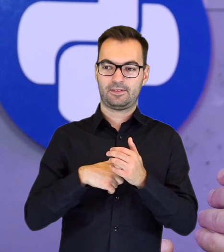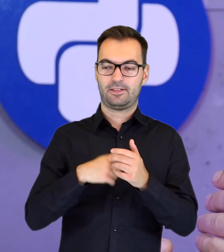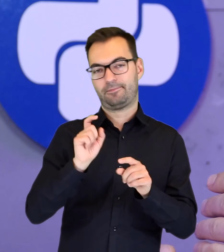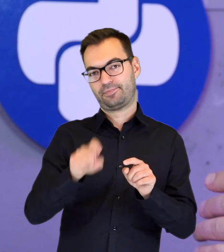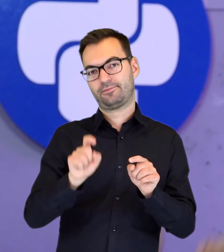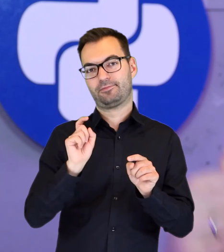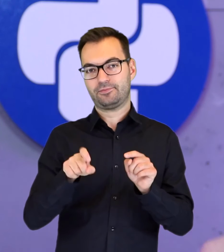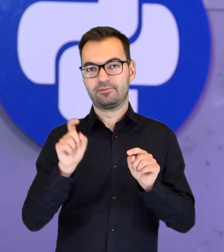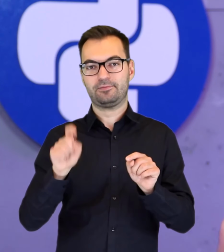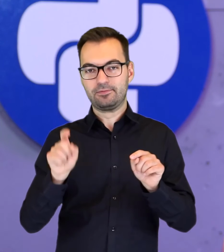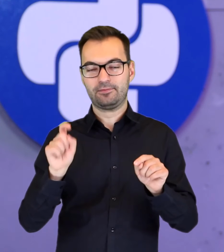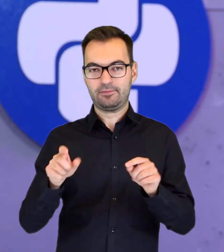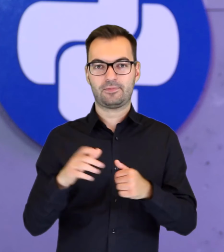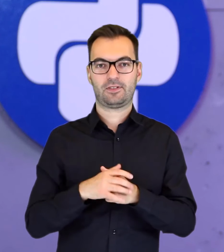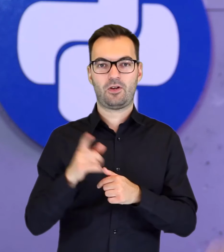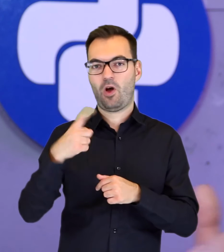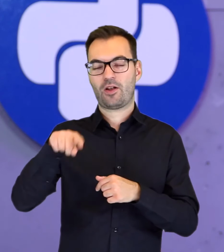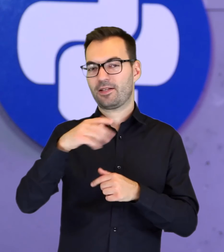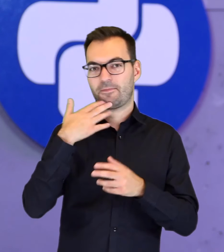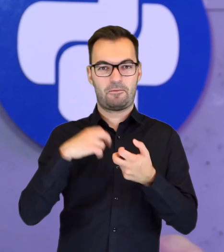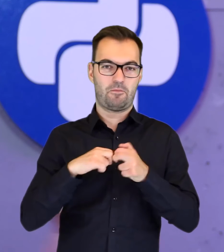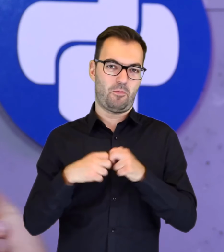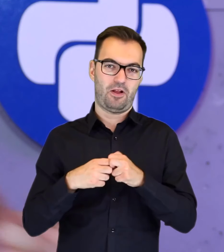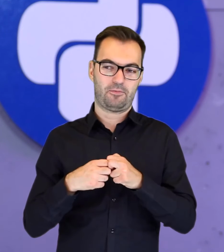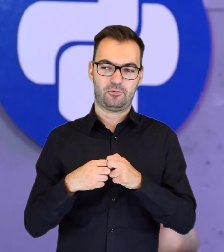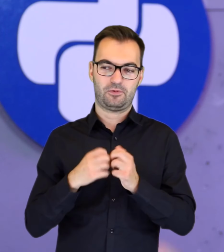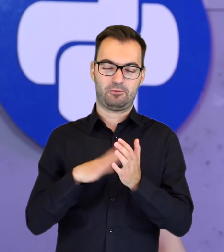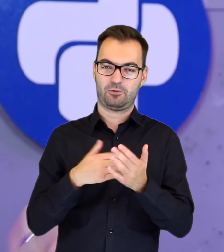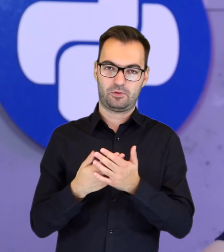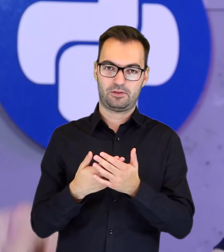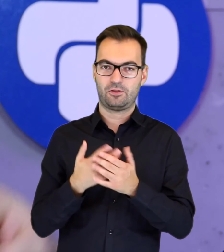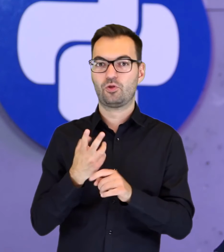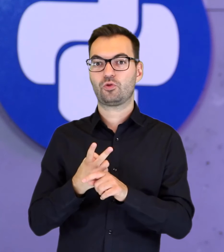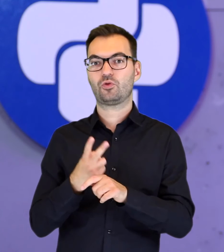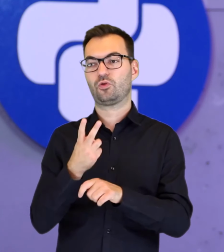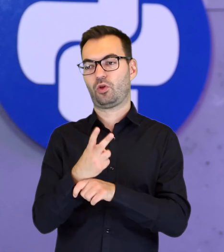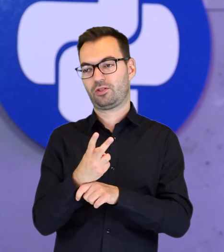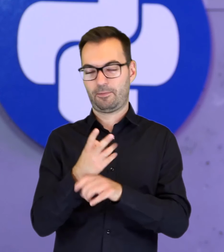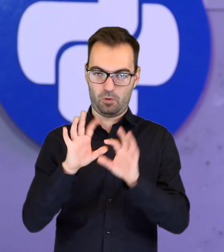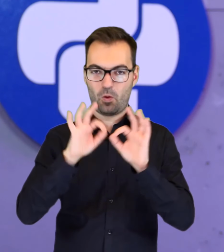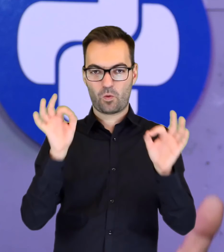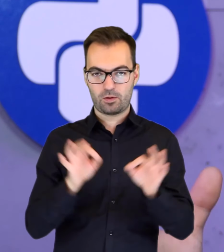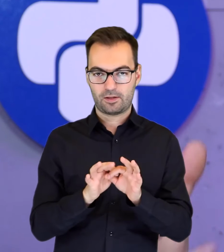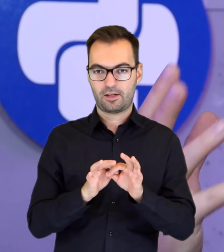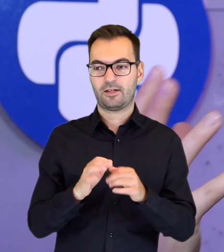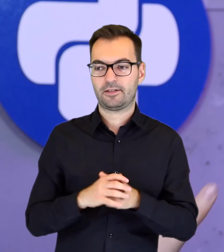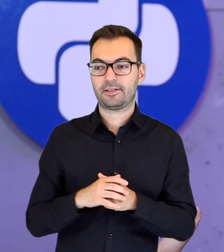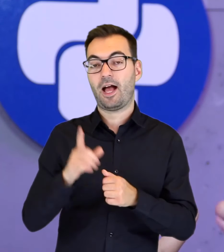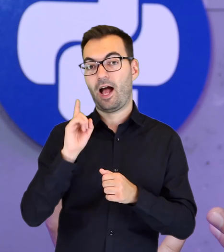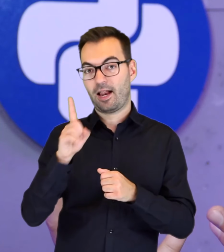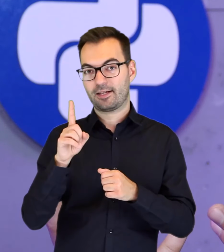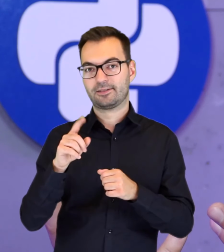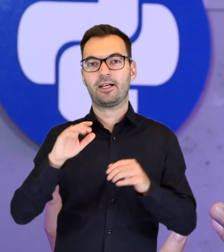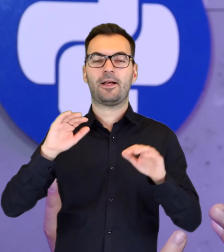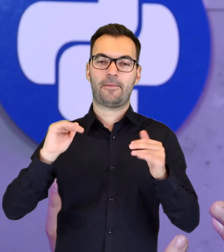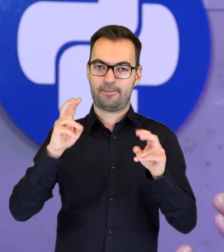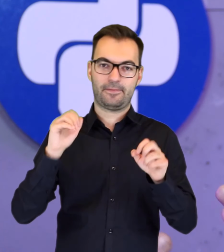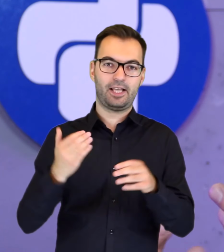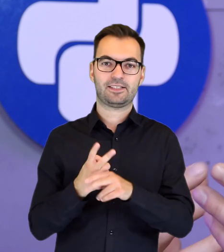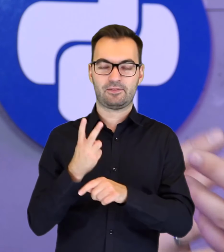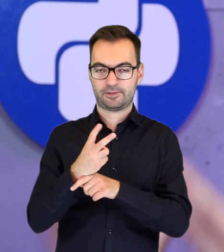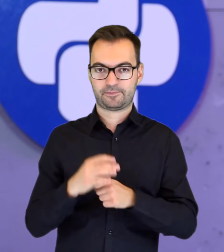użytkownikami albo użytkownicy którzy są początkujący i tak jak mówiłeś klikają sobie pojedynczo klawiszami oni mogą nie mieć problemów